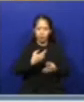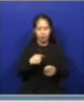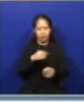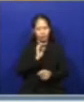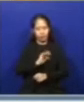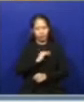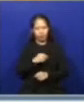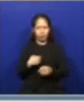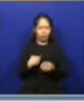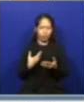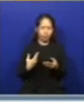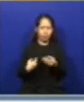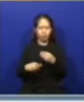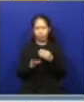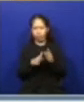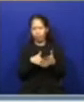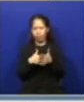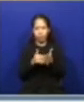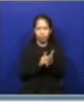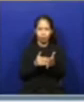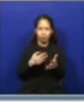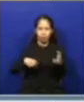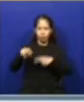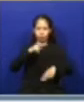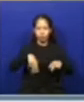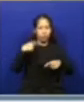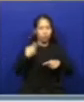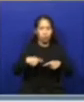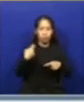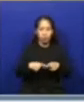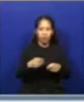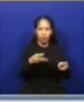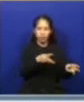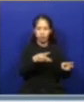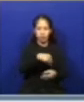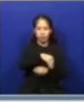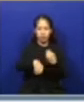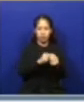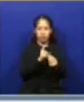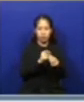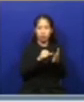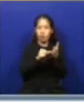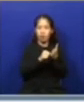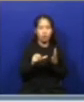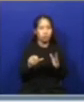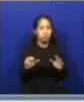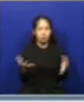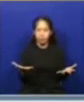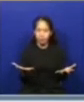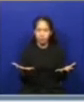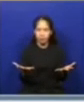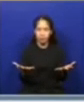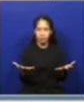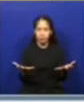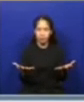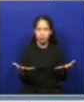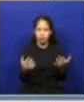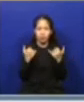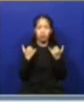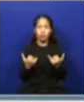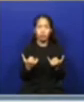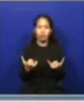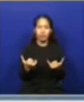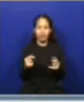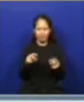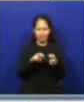สอบยากไม่มีแนวทางแก้ไขเศรษฐกิจที่ดูจะเข้าท่ากับสถานการณ์สภาวะพิเศษ